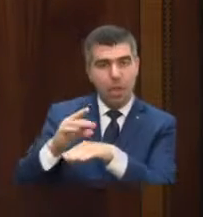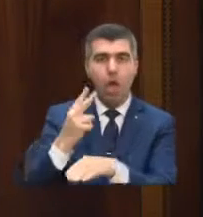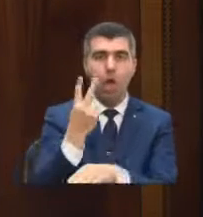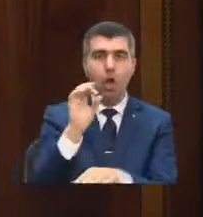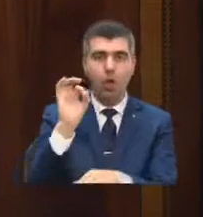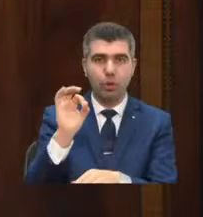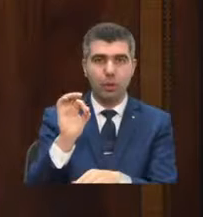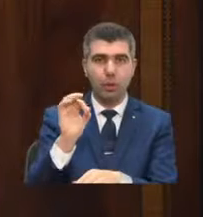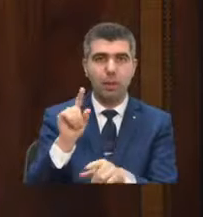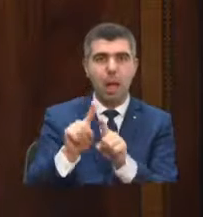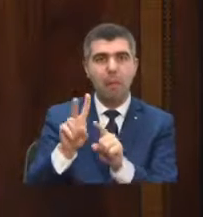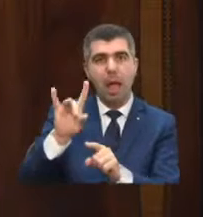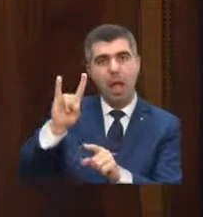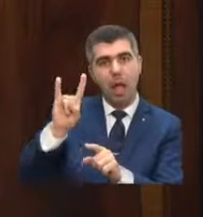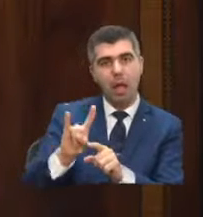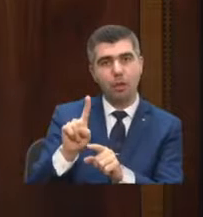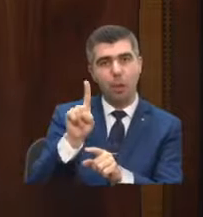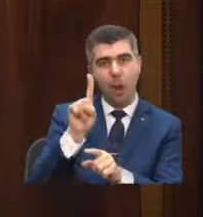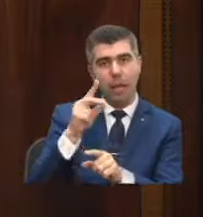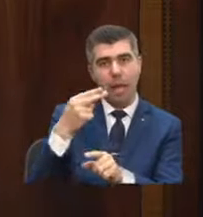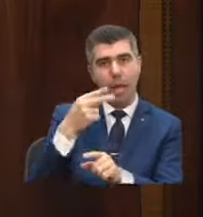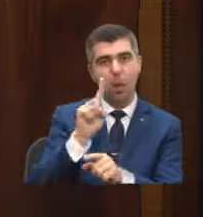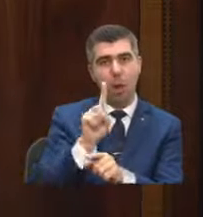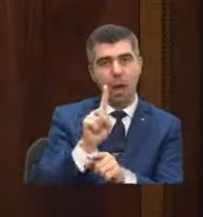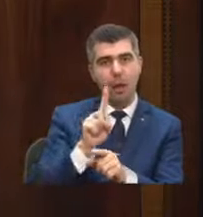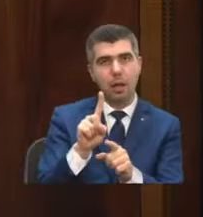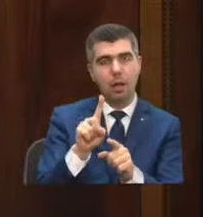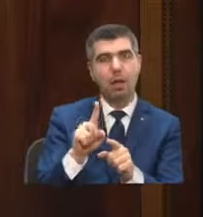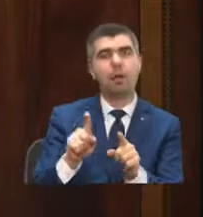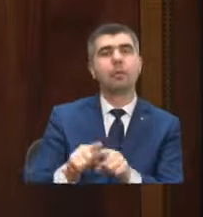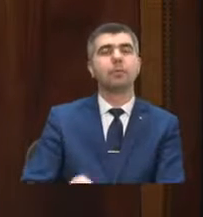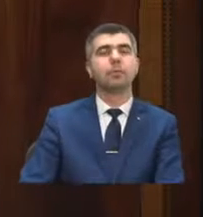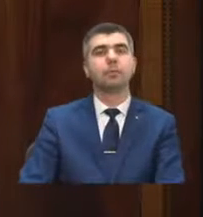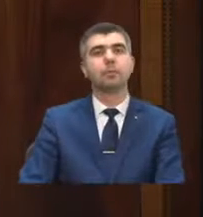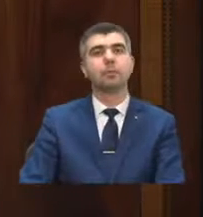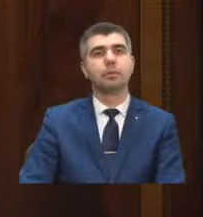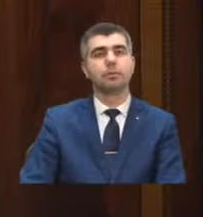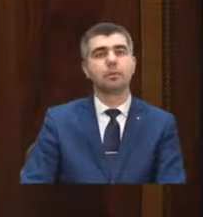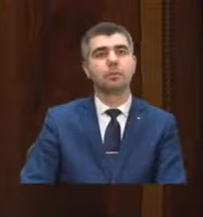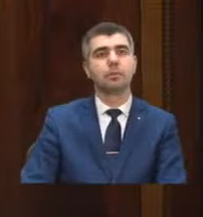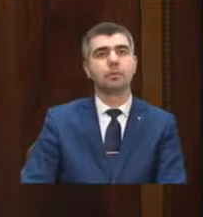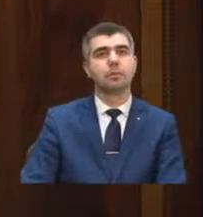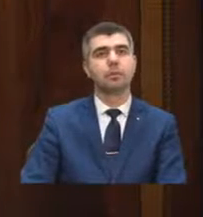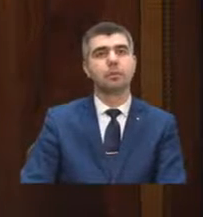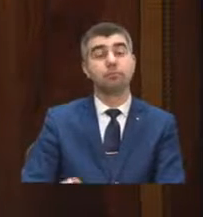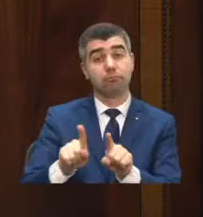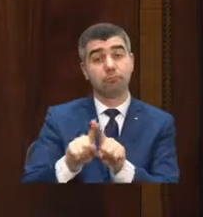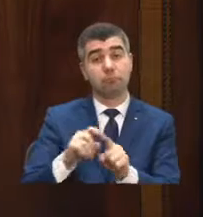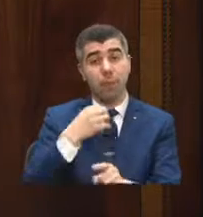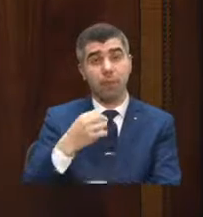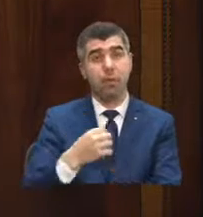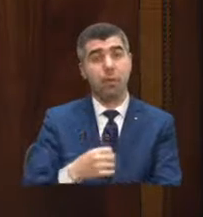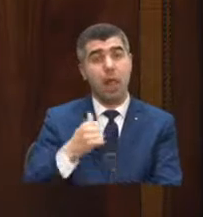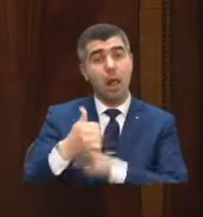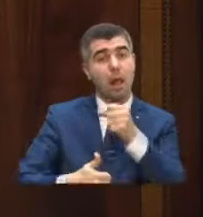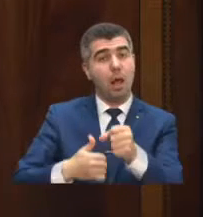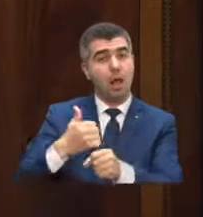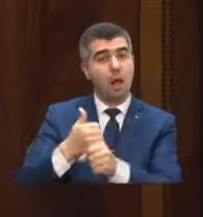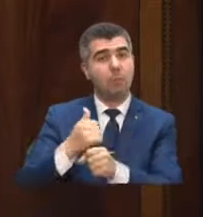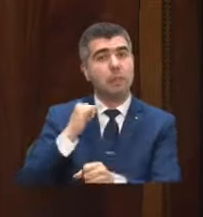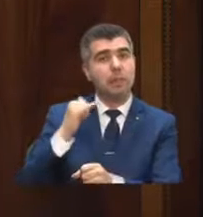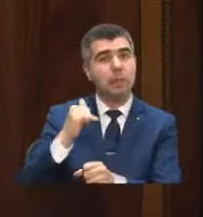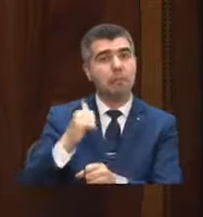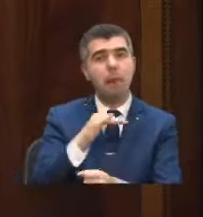كنلقاو عندهم الفيروس و16 كنلقاو عندهم H1N1. للاسف كل سنه تتكون